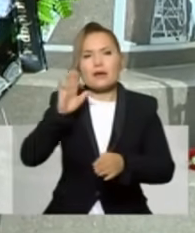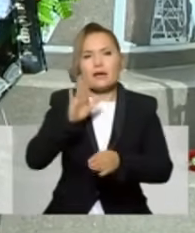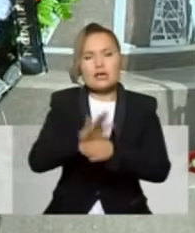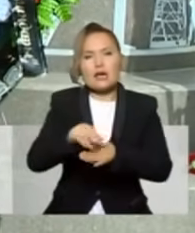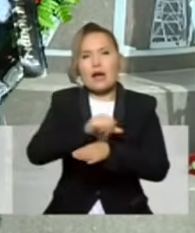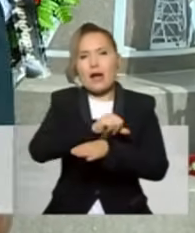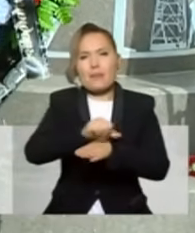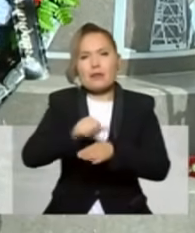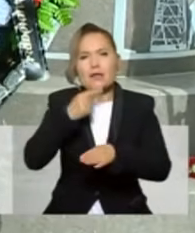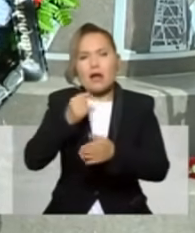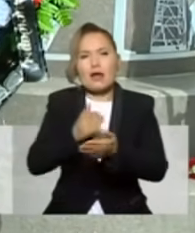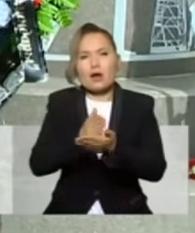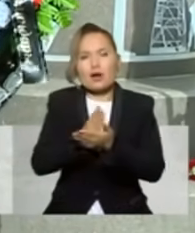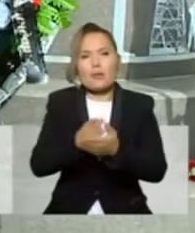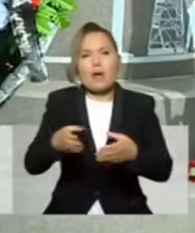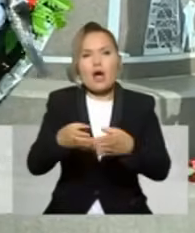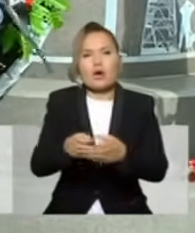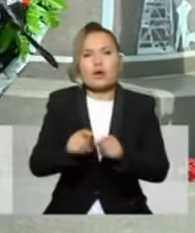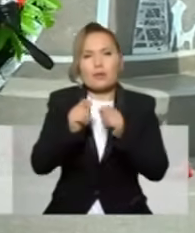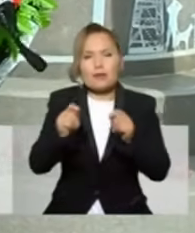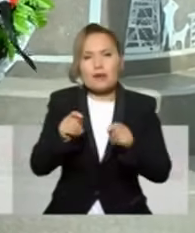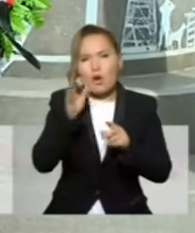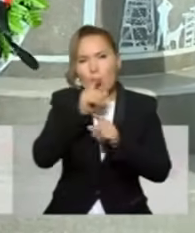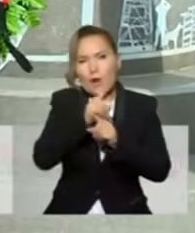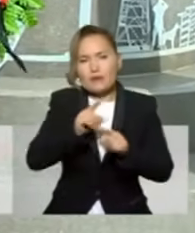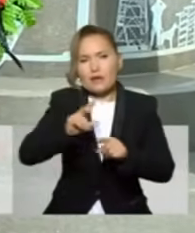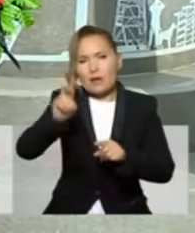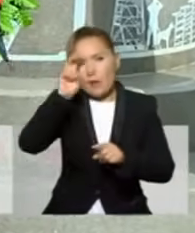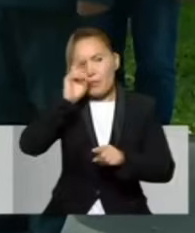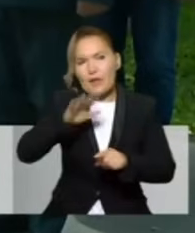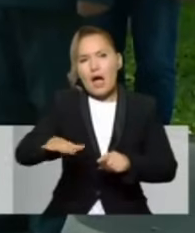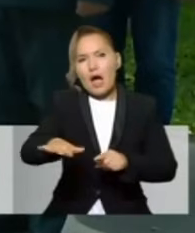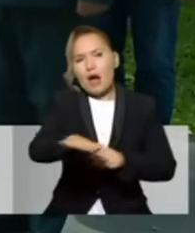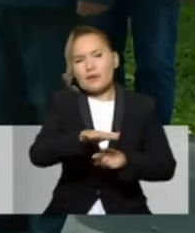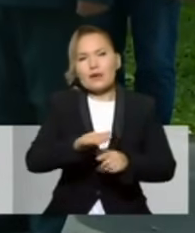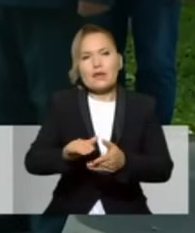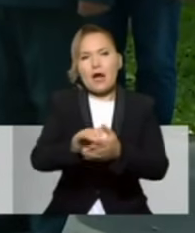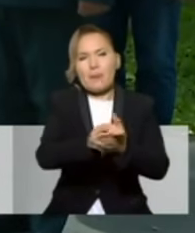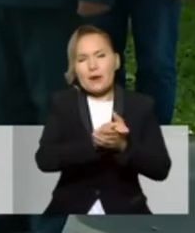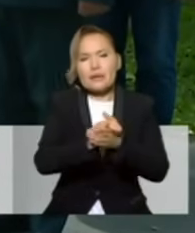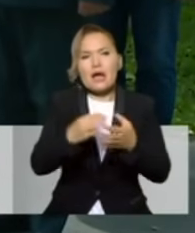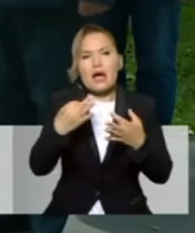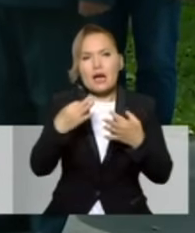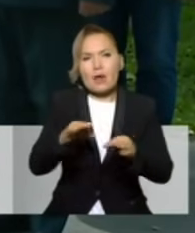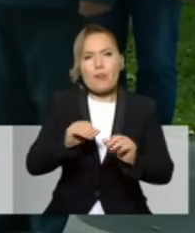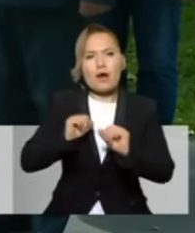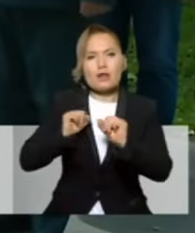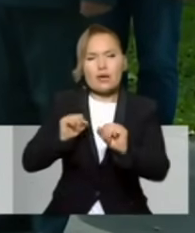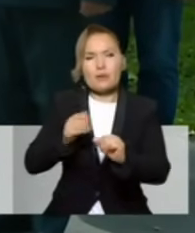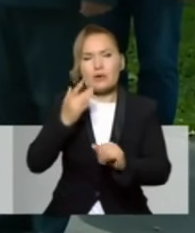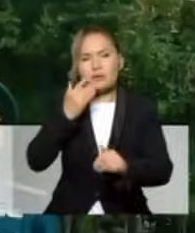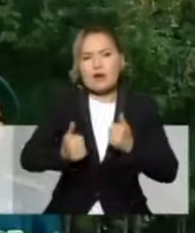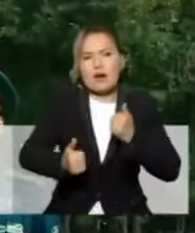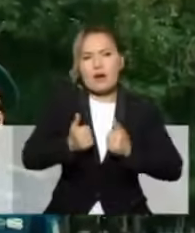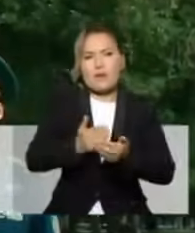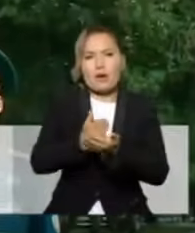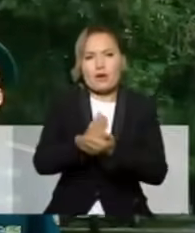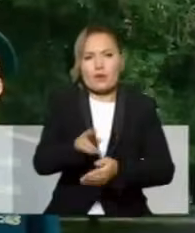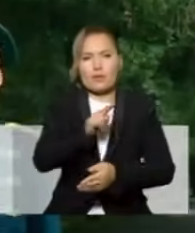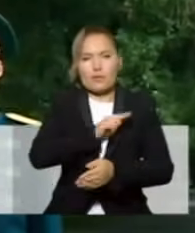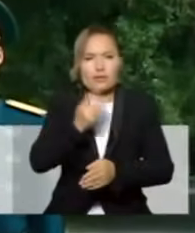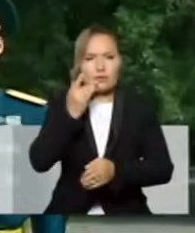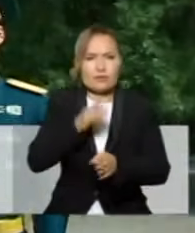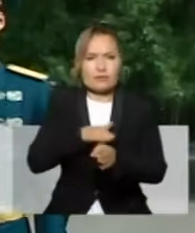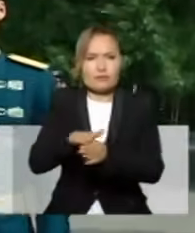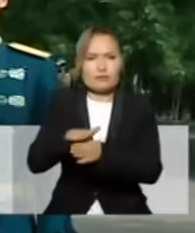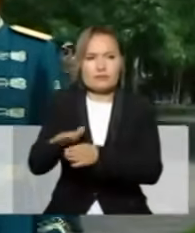жарлығымен шегара әскері құрылды. Содан бері олар елдің аумақтық тұтастығы мен егемендігін сақтауда абыройлы қызмет